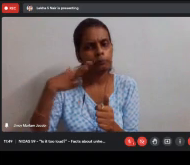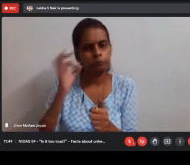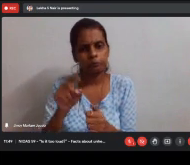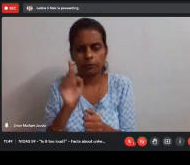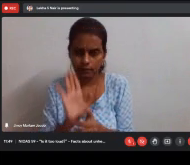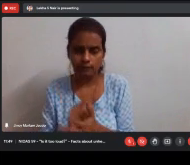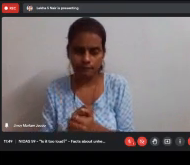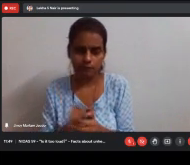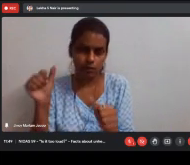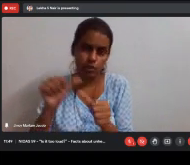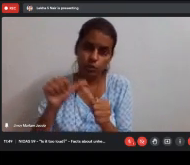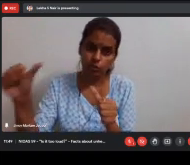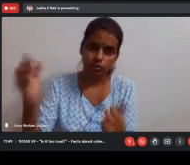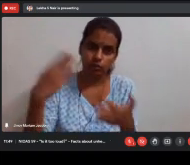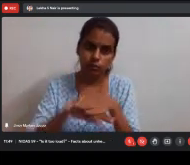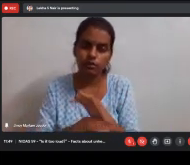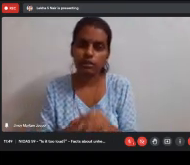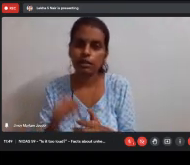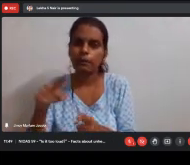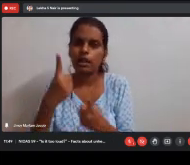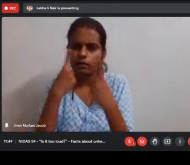60 മിനിറ്റ് അതിൽ കൂടുതൽ കേൾക്കാനായിട്ട് പാടില്ല.